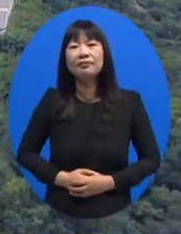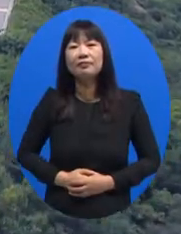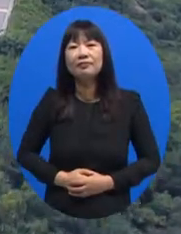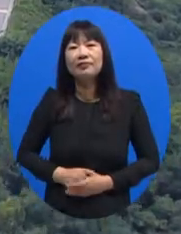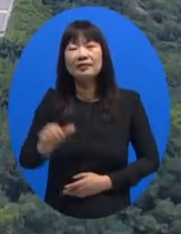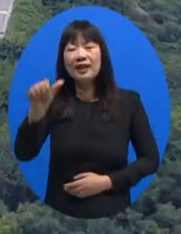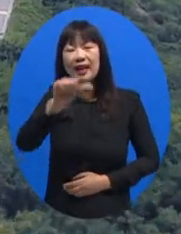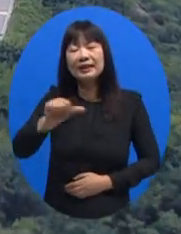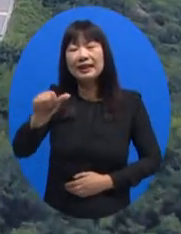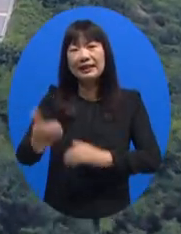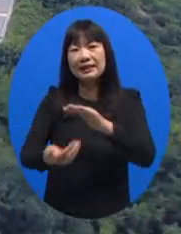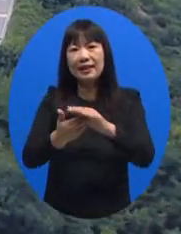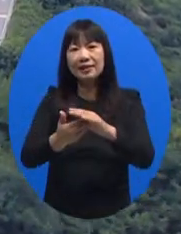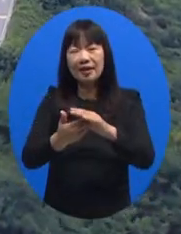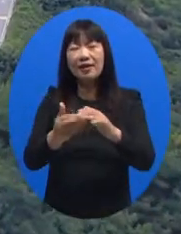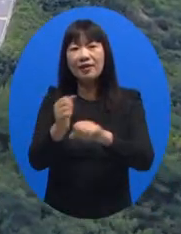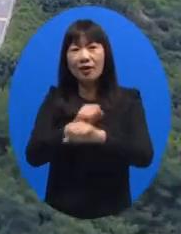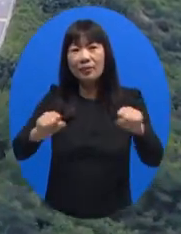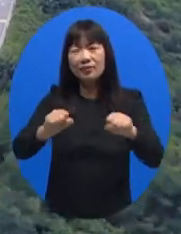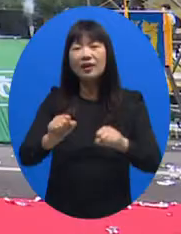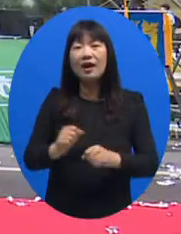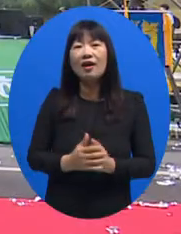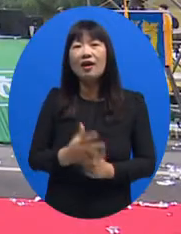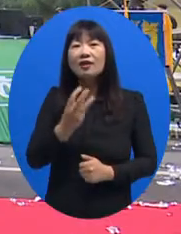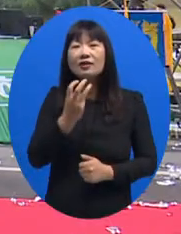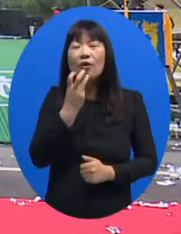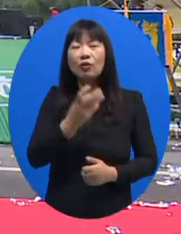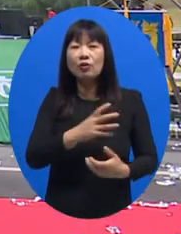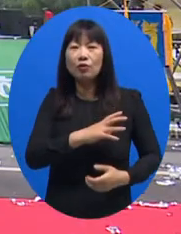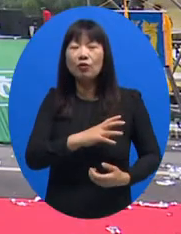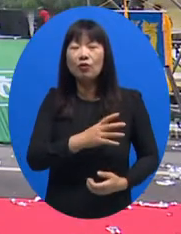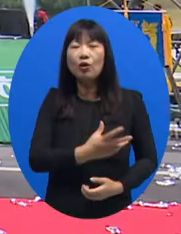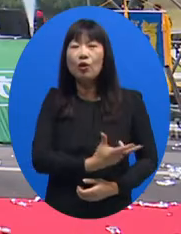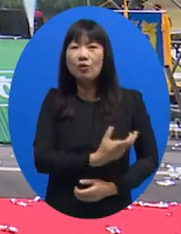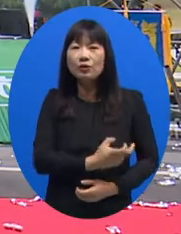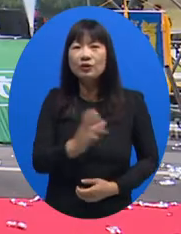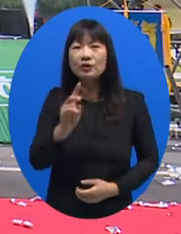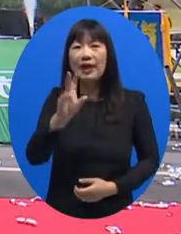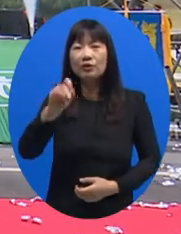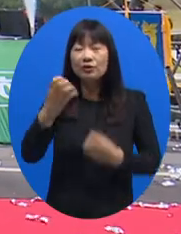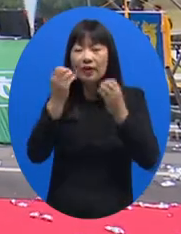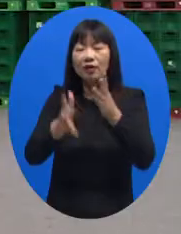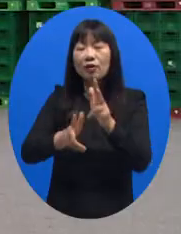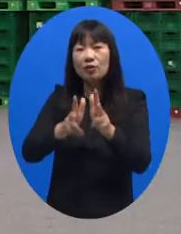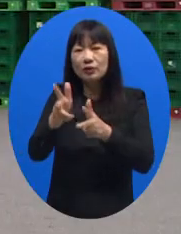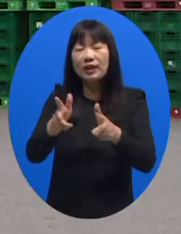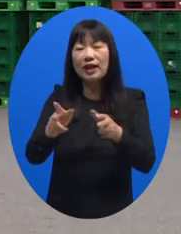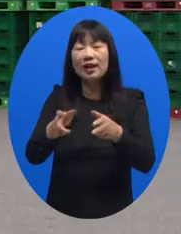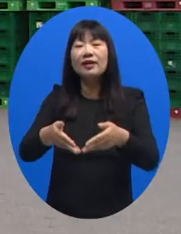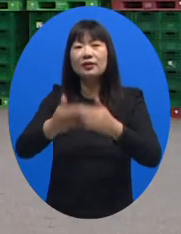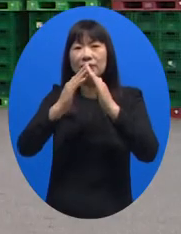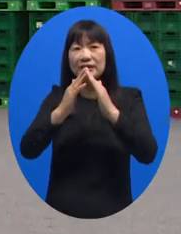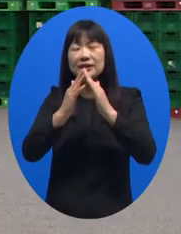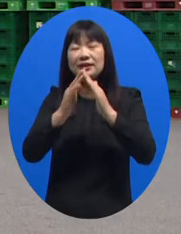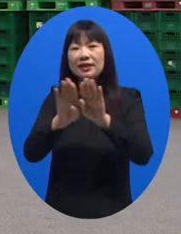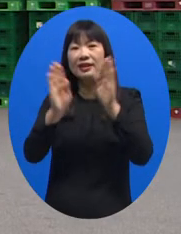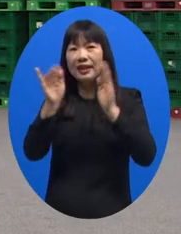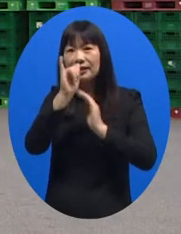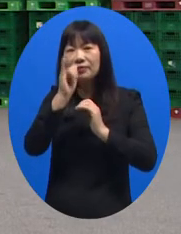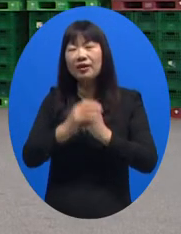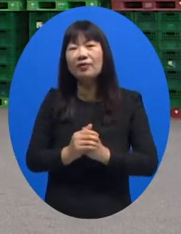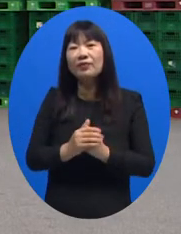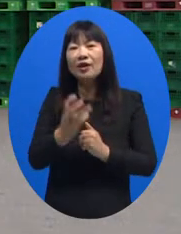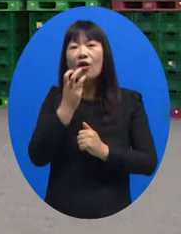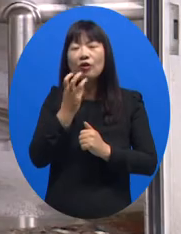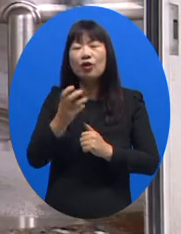아시아 최대 규모를 자랑하는 서울우유 양주 신공장 준공 기념식 이 개최됐습니다 양주 신공장 은 서울우유